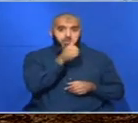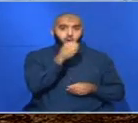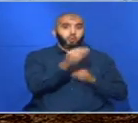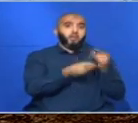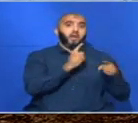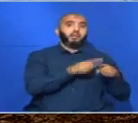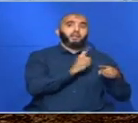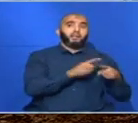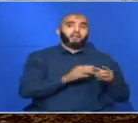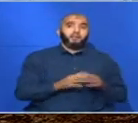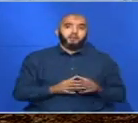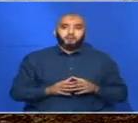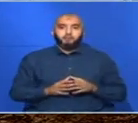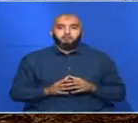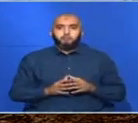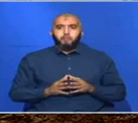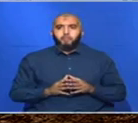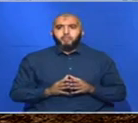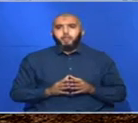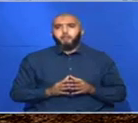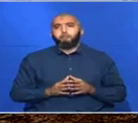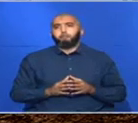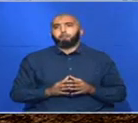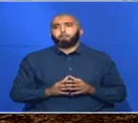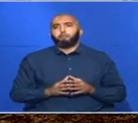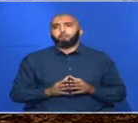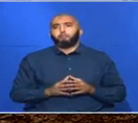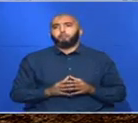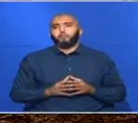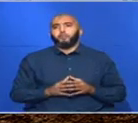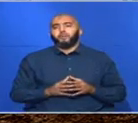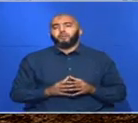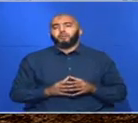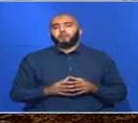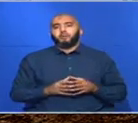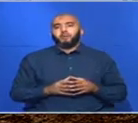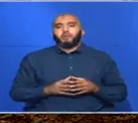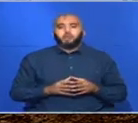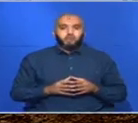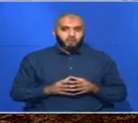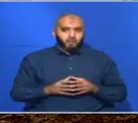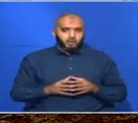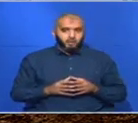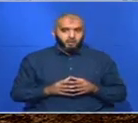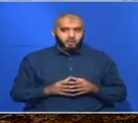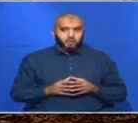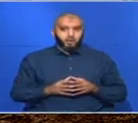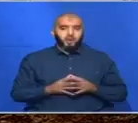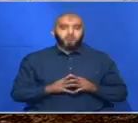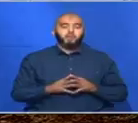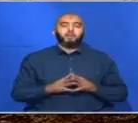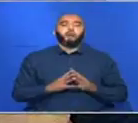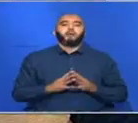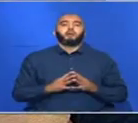تركت الربح ولم تترك الفائده والمولى عز وجل يعني قال واحل الله البيعه